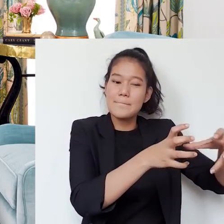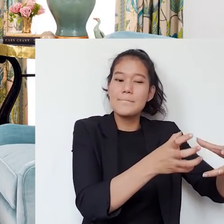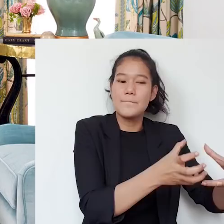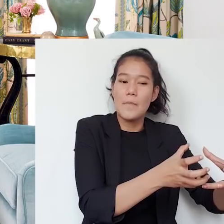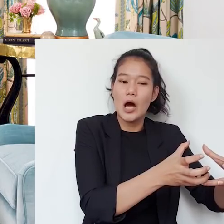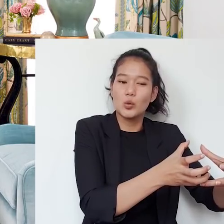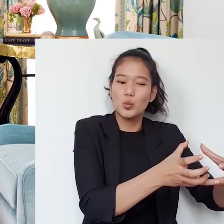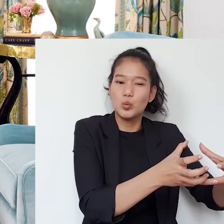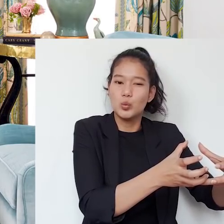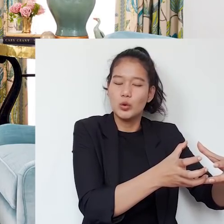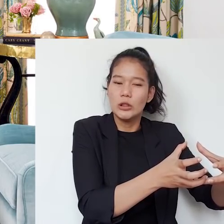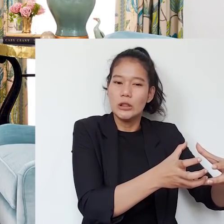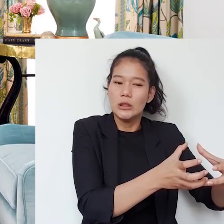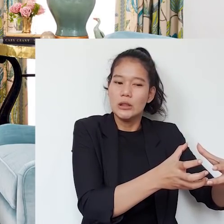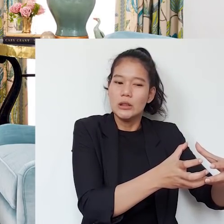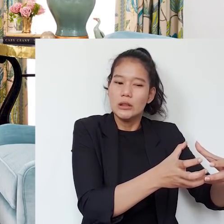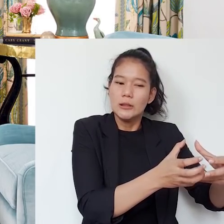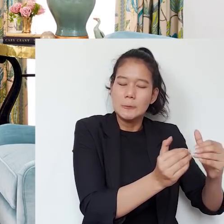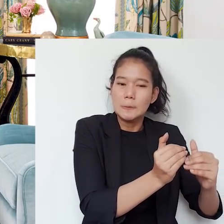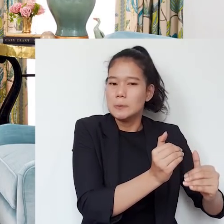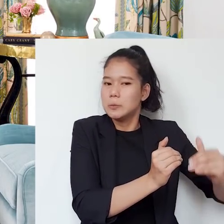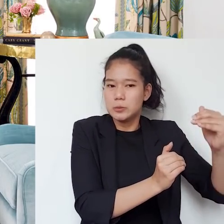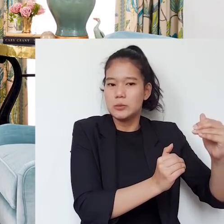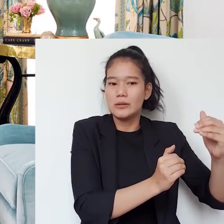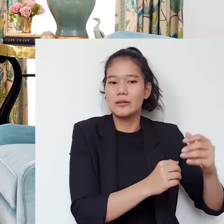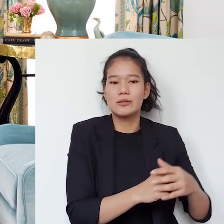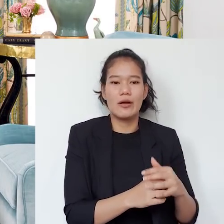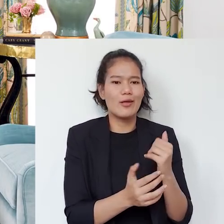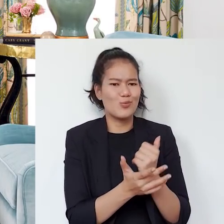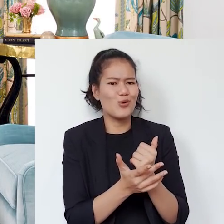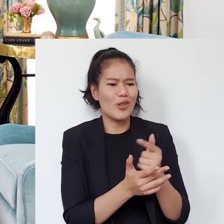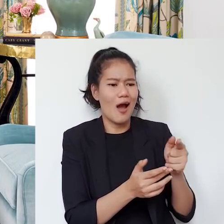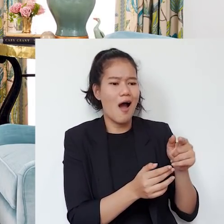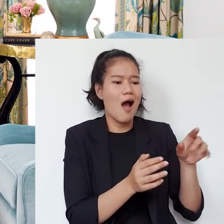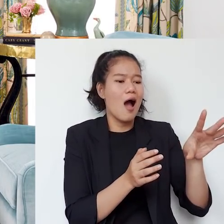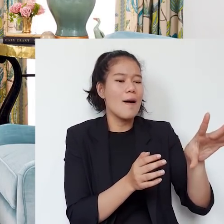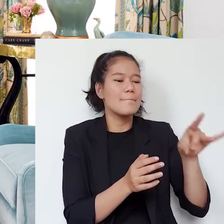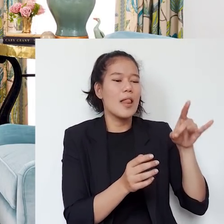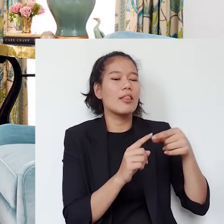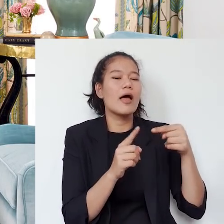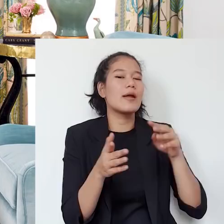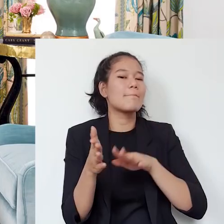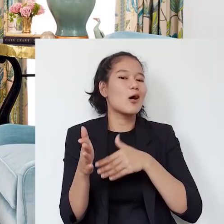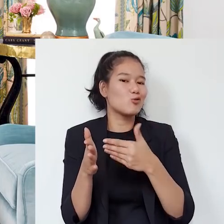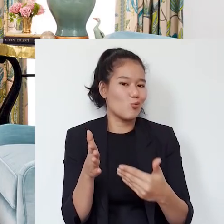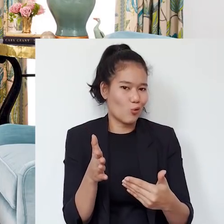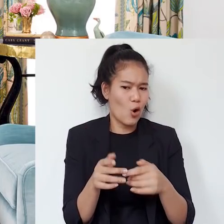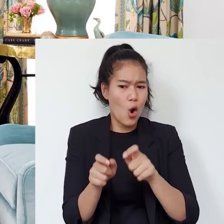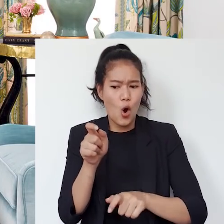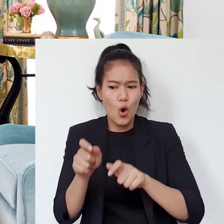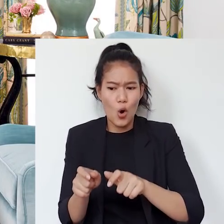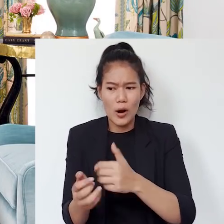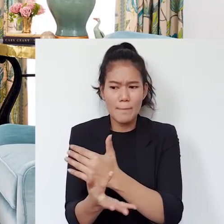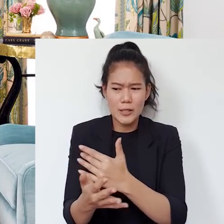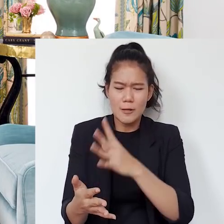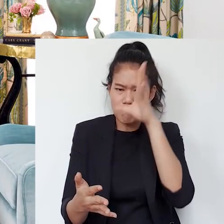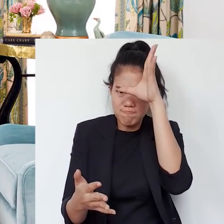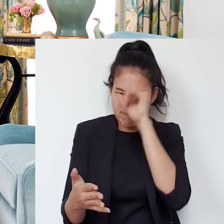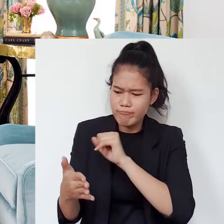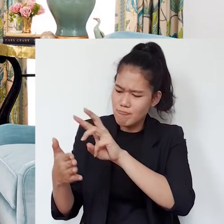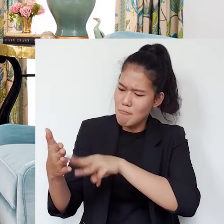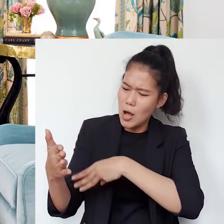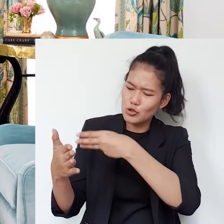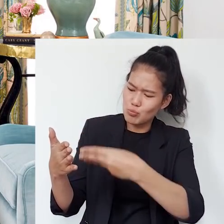penjuru. Ini juga sebenarnya kutipan dari Mazmur, dari kitab yang orang-orang itu hafal betul, tahu di